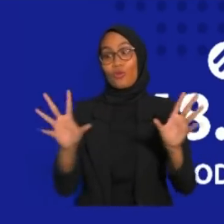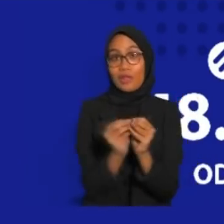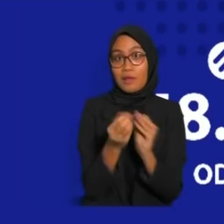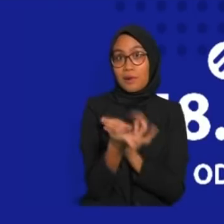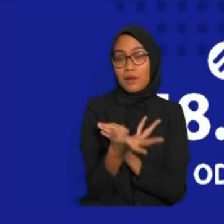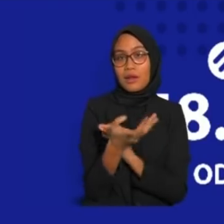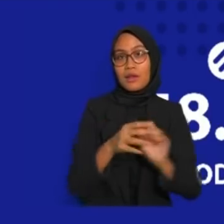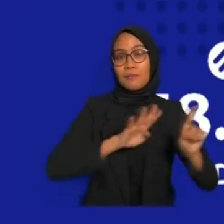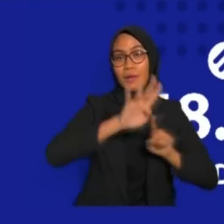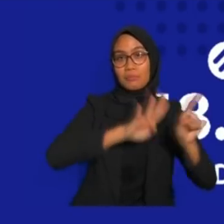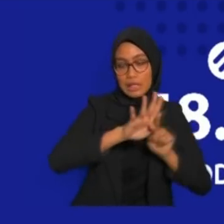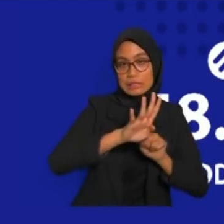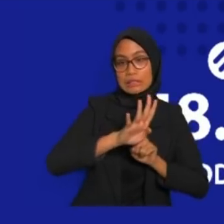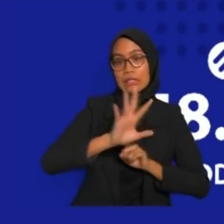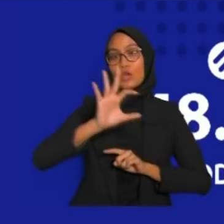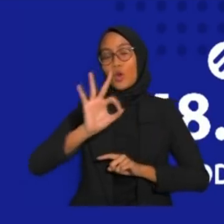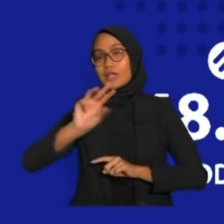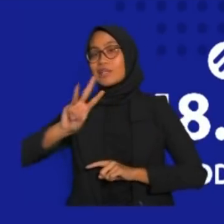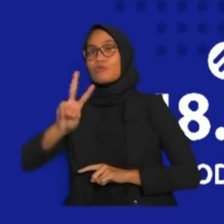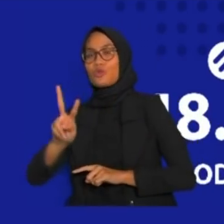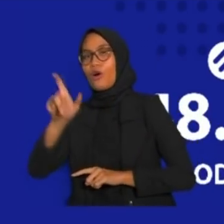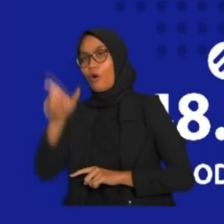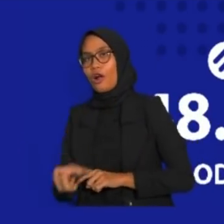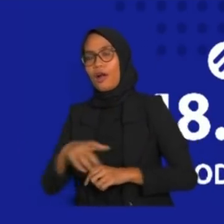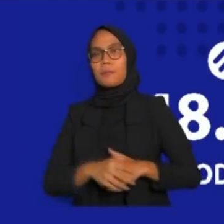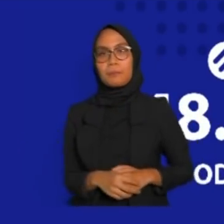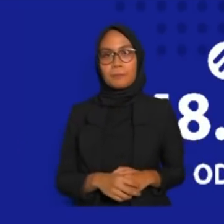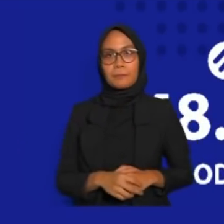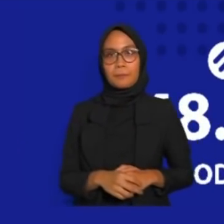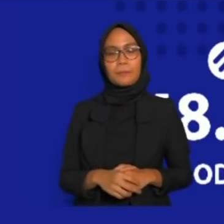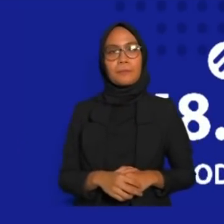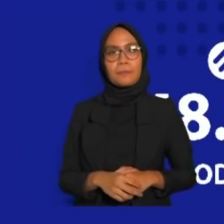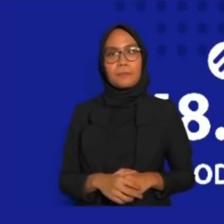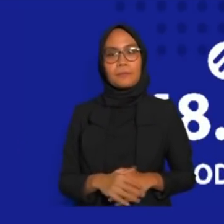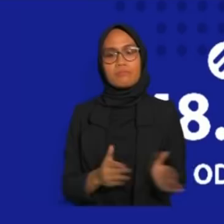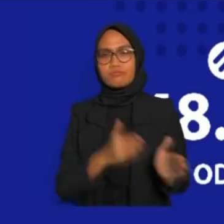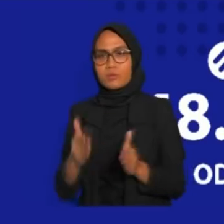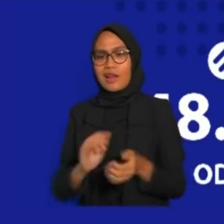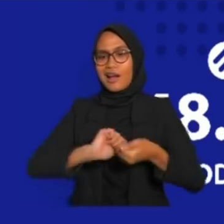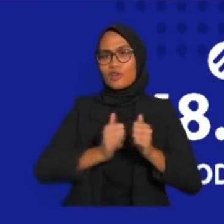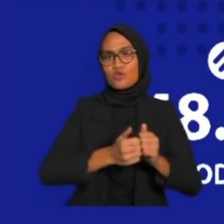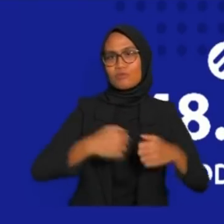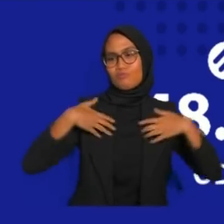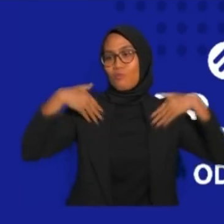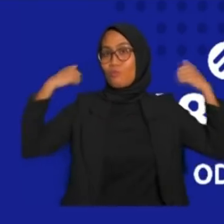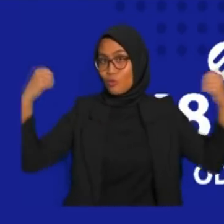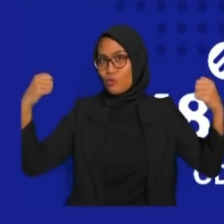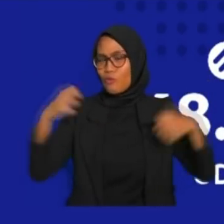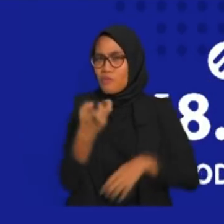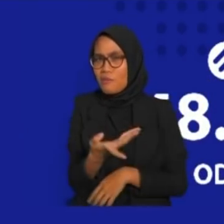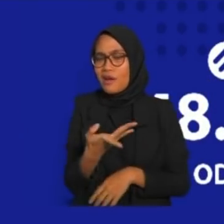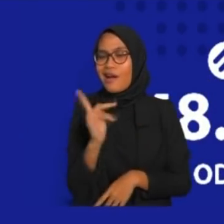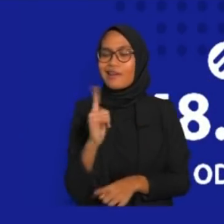totalnya menjadi 14032 kemudian kasus sembuh kita dapatkan